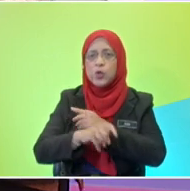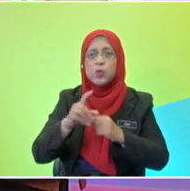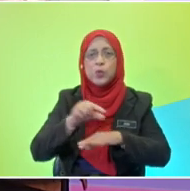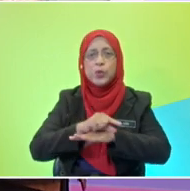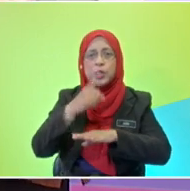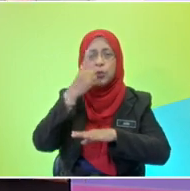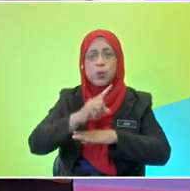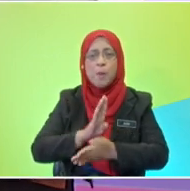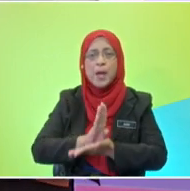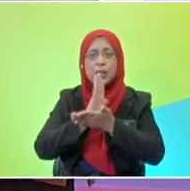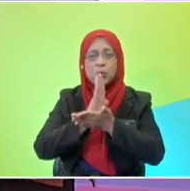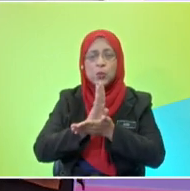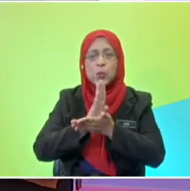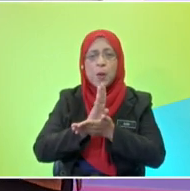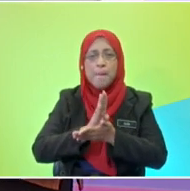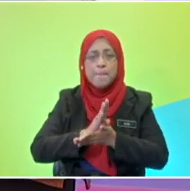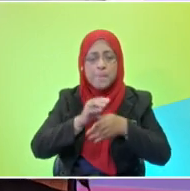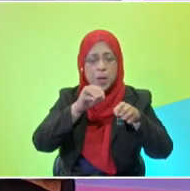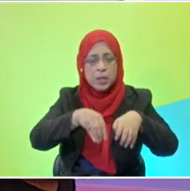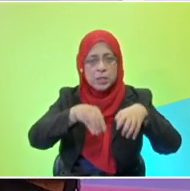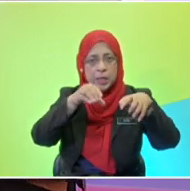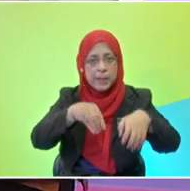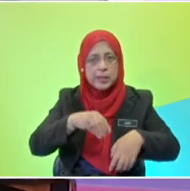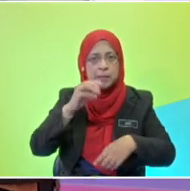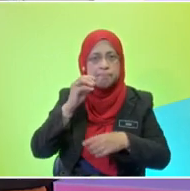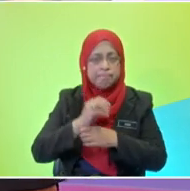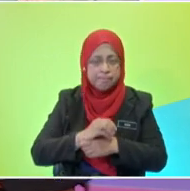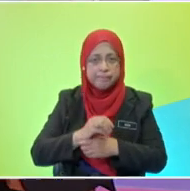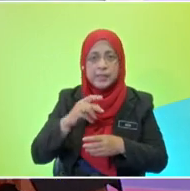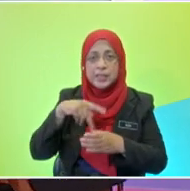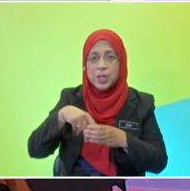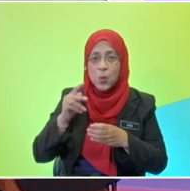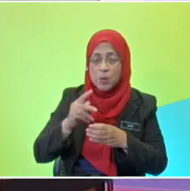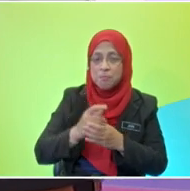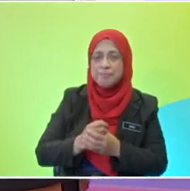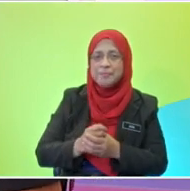tapi jangan pula sengaja sampai dekat tempo Itu sengaja